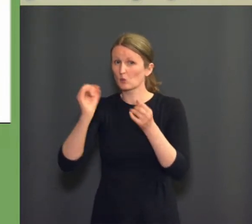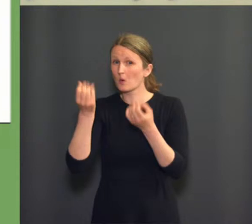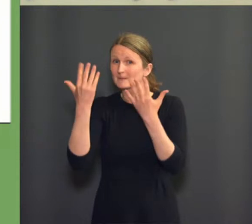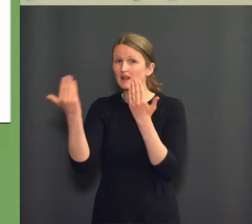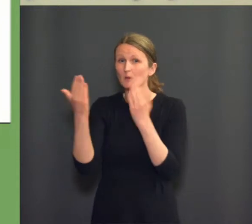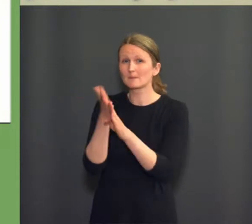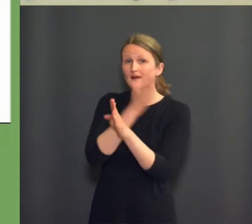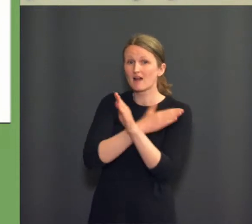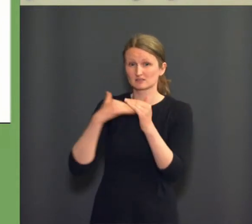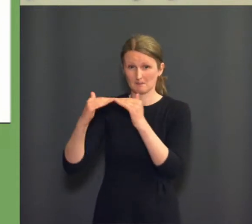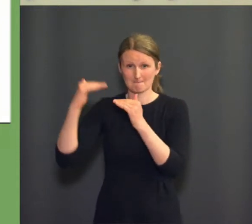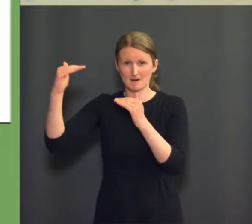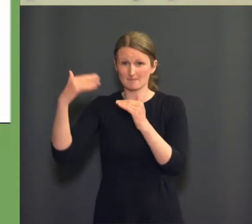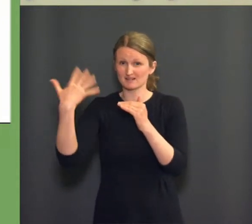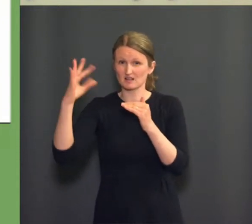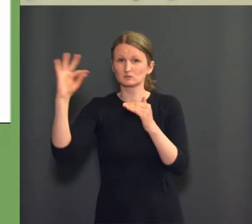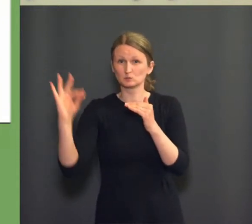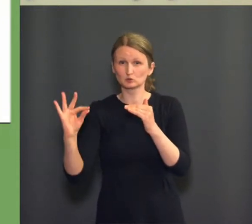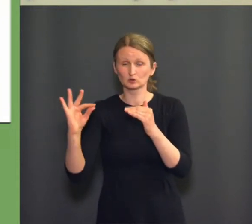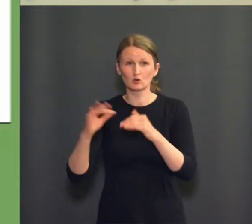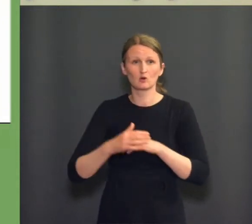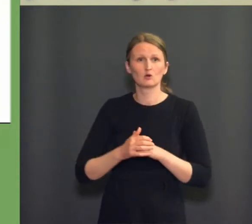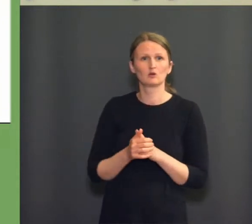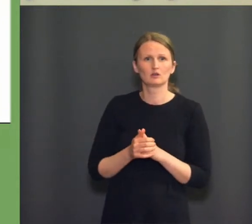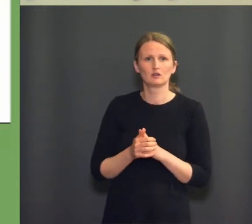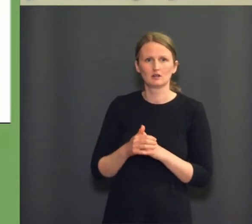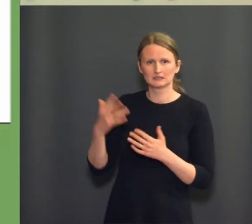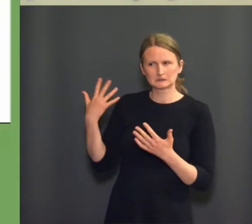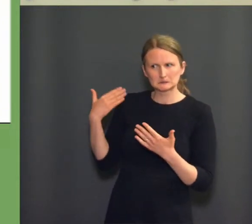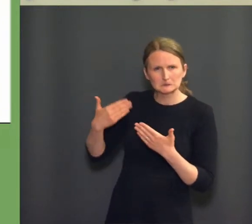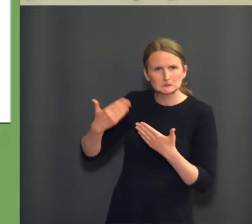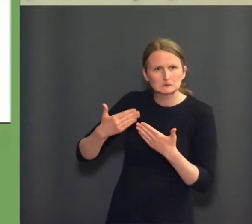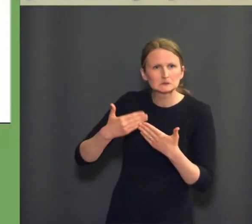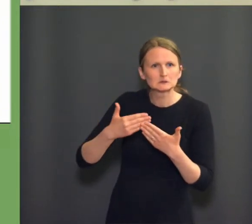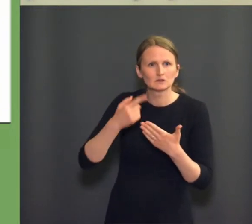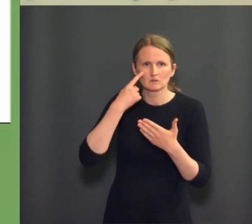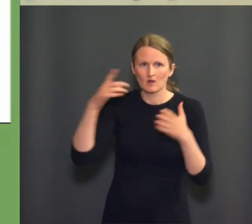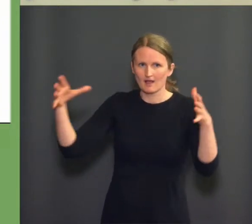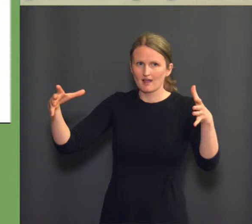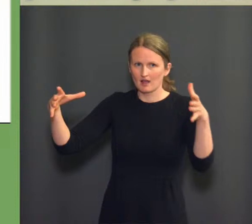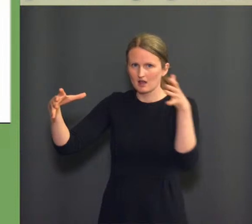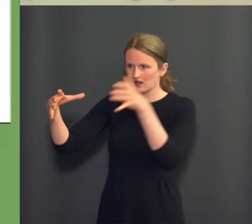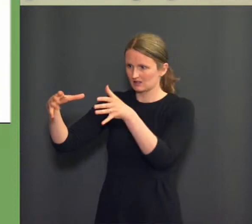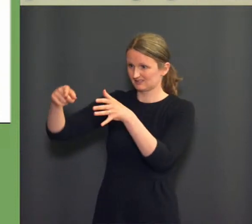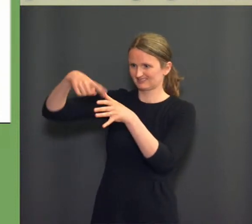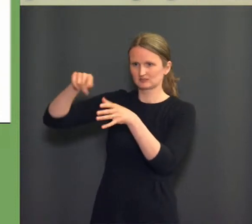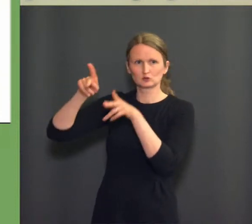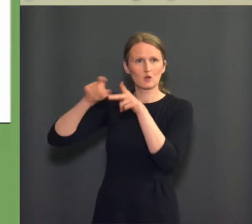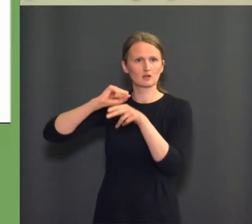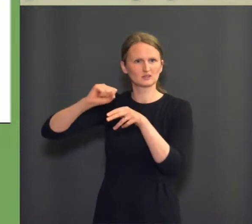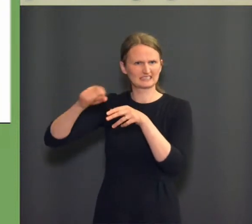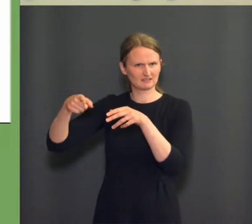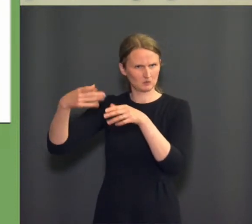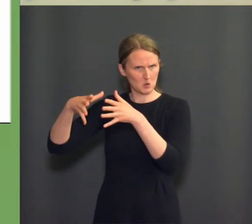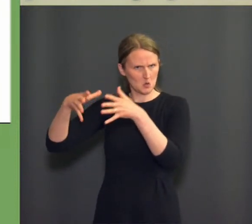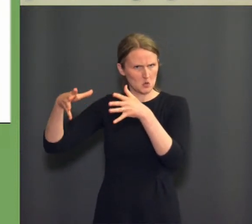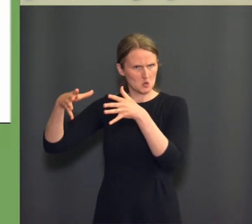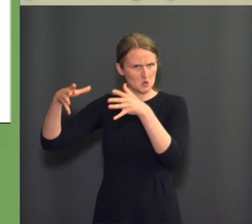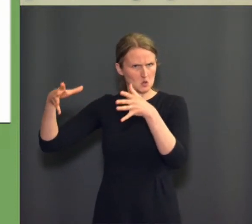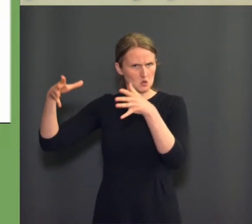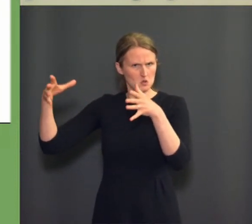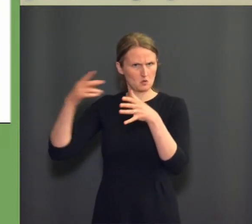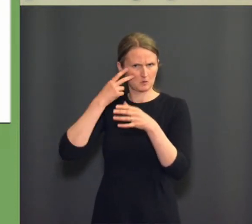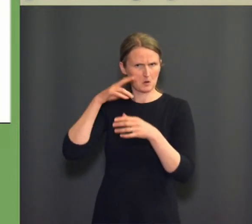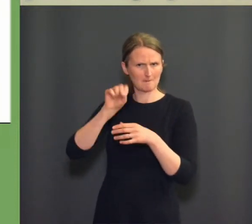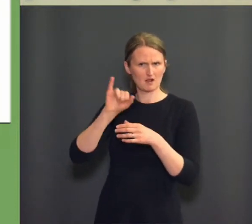qui nous a déjà frappé depuis quelques semaines de patients aux soins intensifs par rapport au total des hospitalisations est encore en